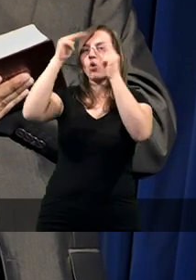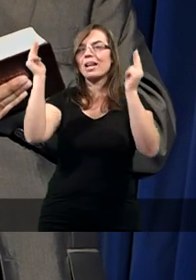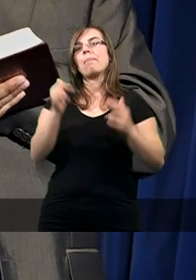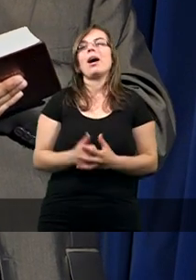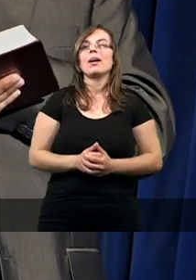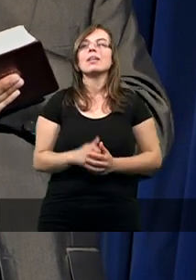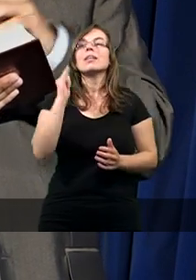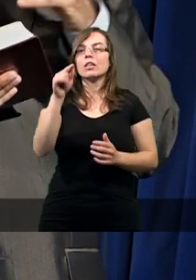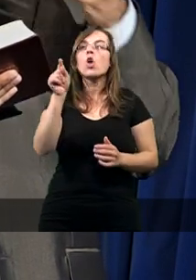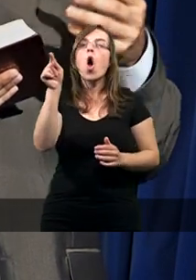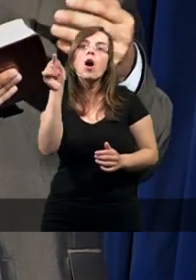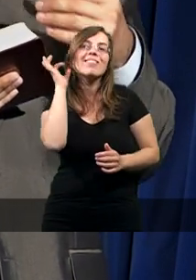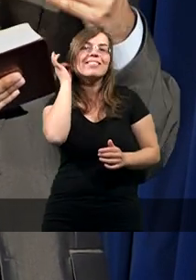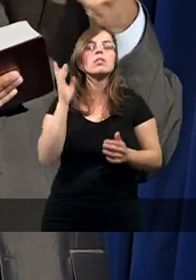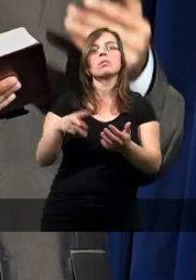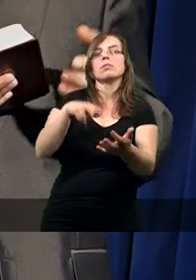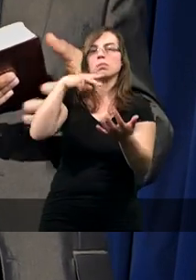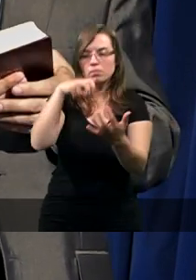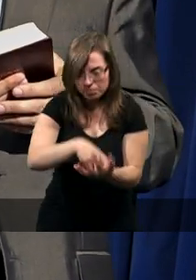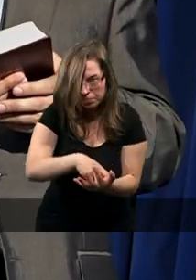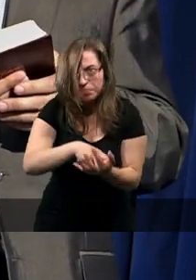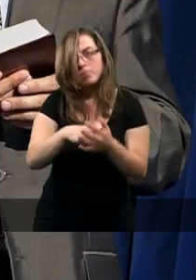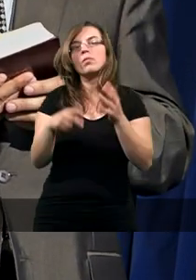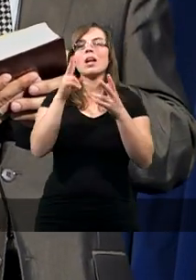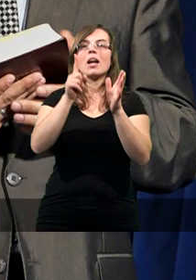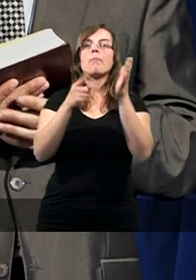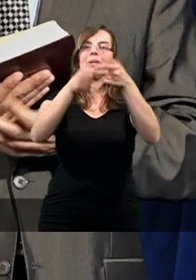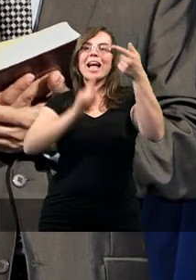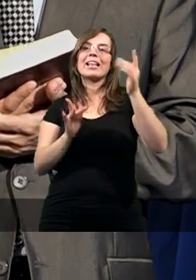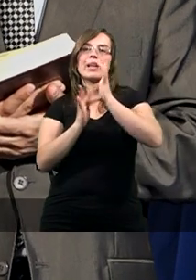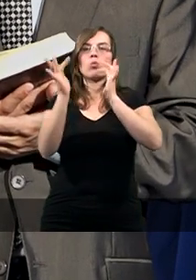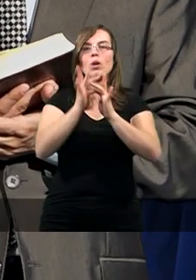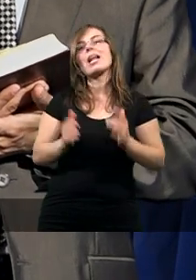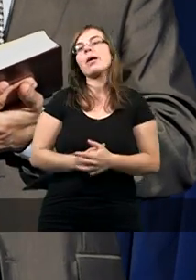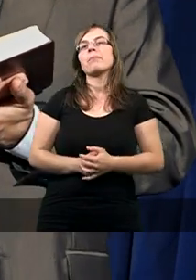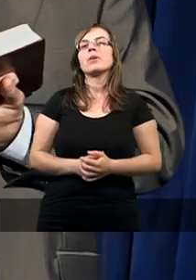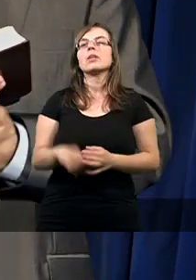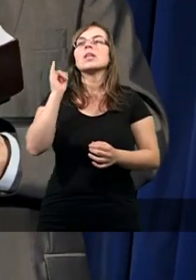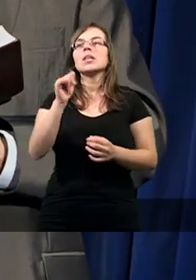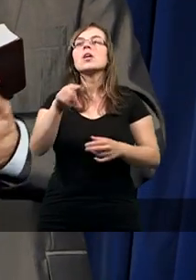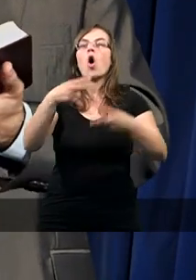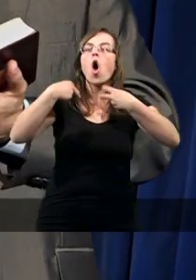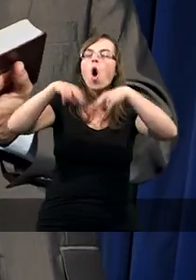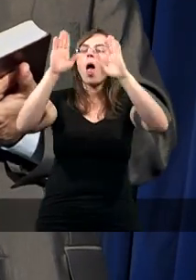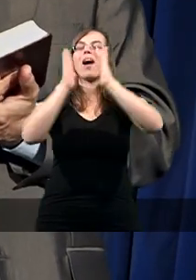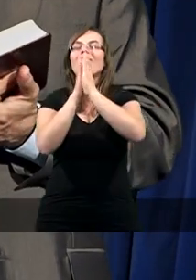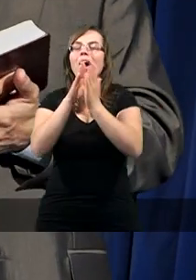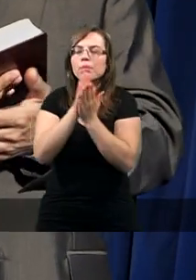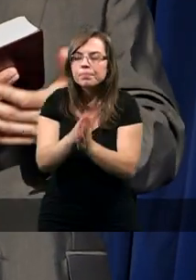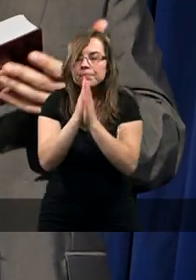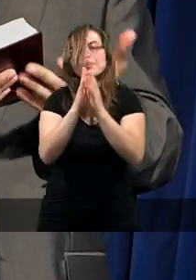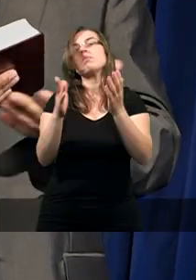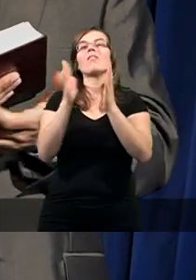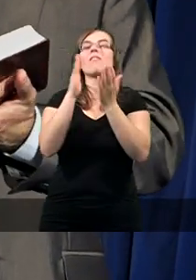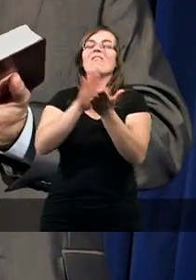at his feet. I ona upadła do jego stóp, worshiping him as the risen Savior. Oddając mu chwałę